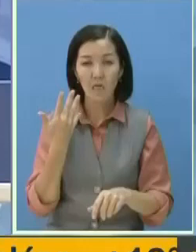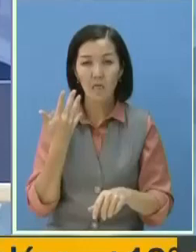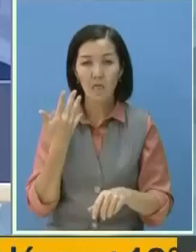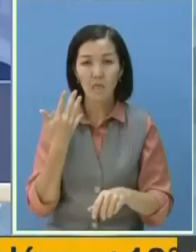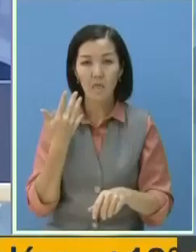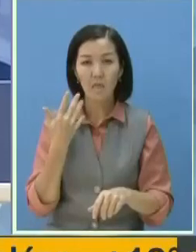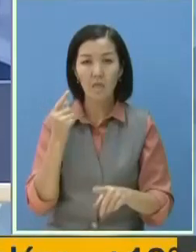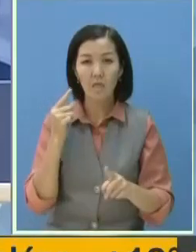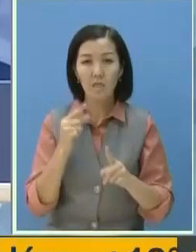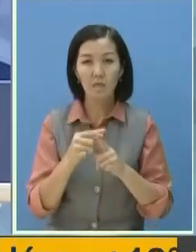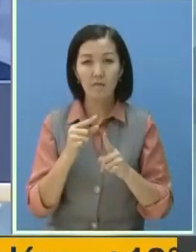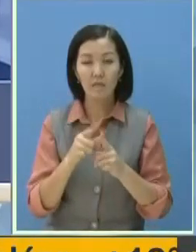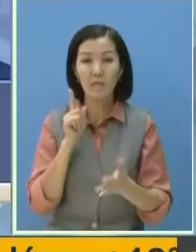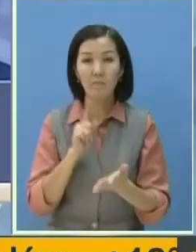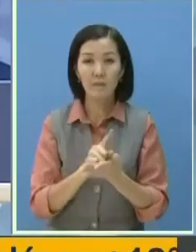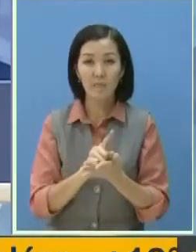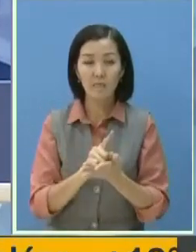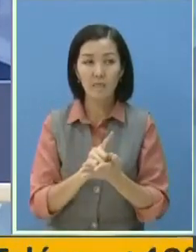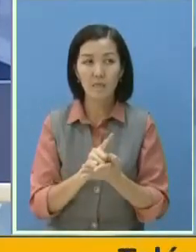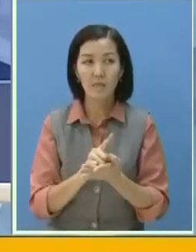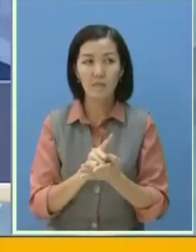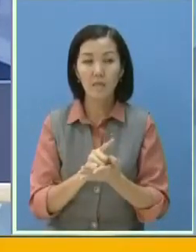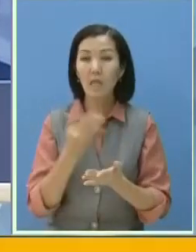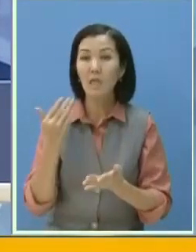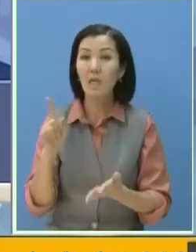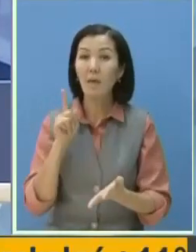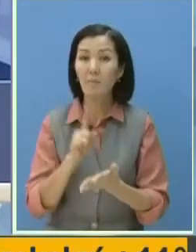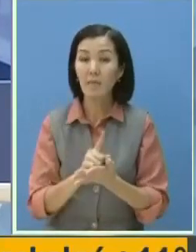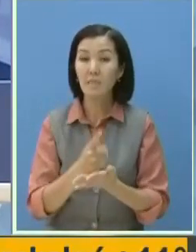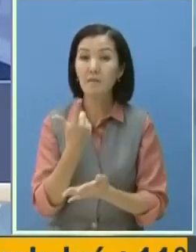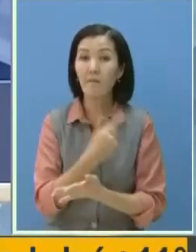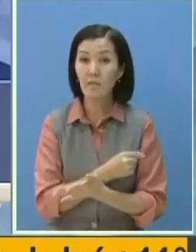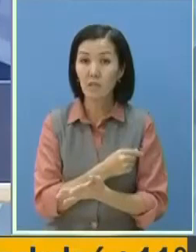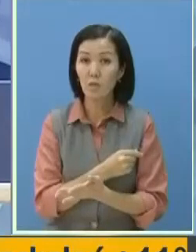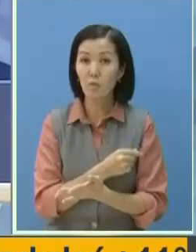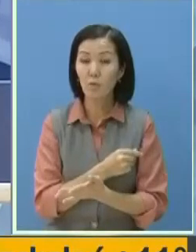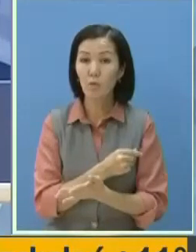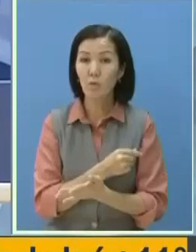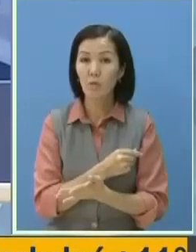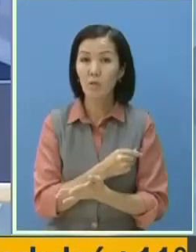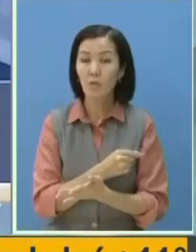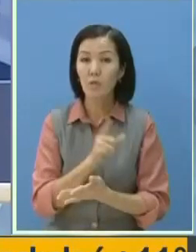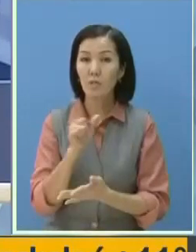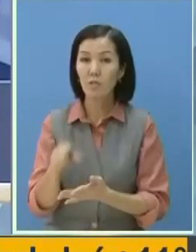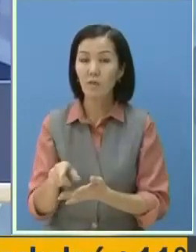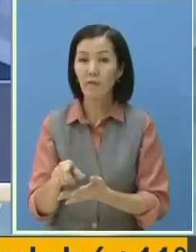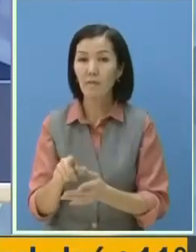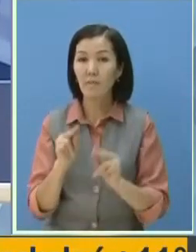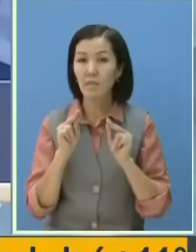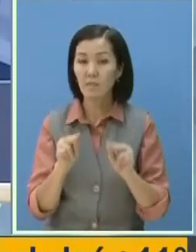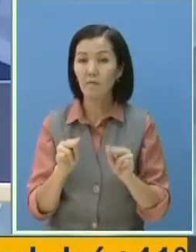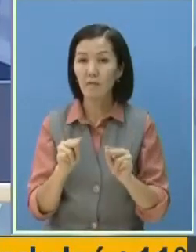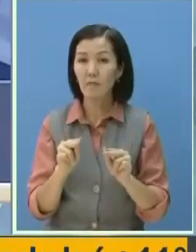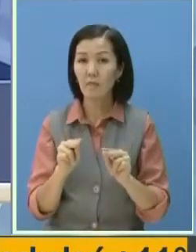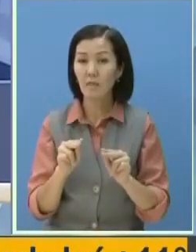звучит слово «обязательный». Да, вот, то есть ты обязан сделать вакцину. Вот тогда человек действительно говорит